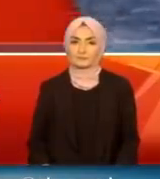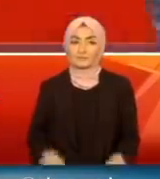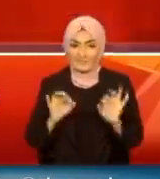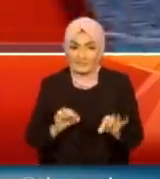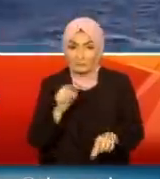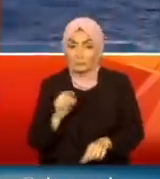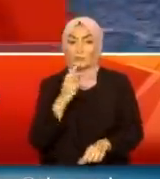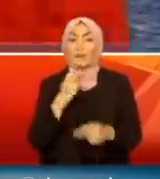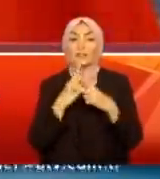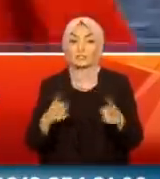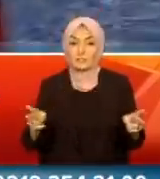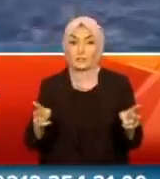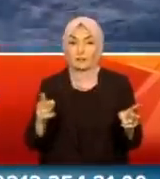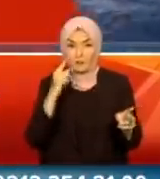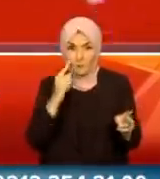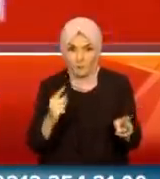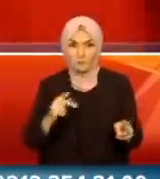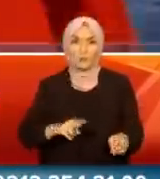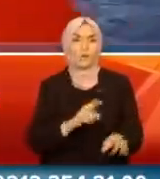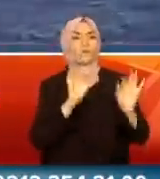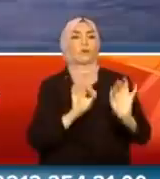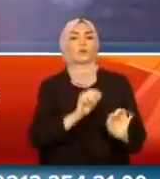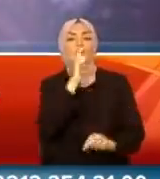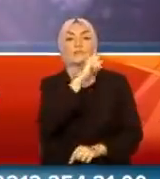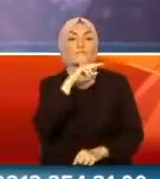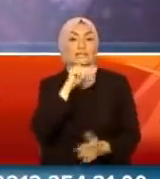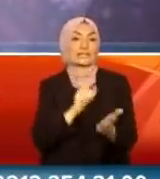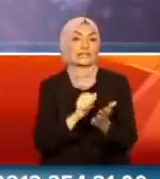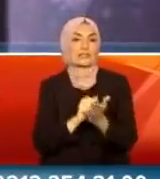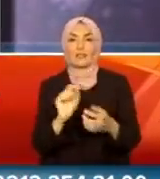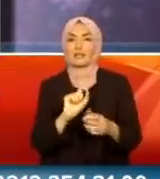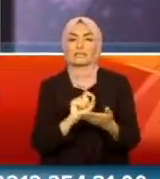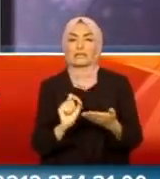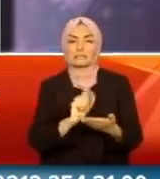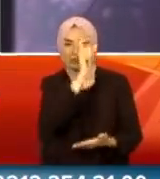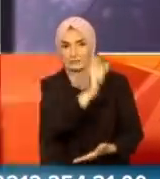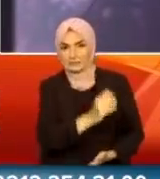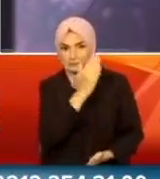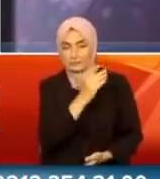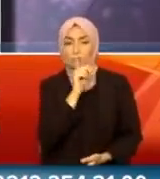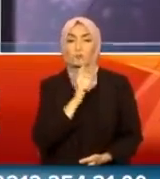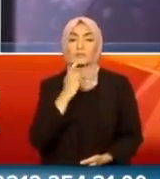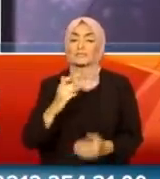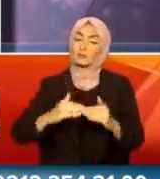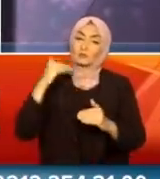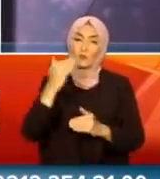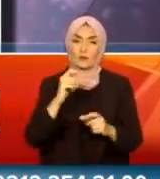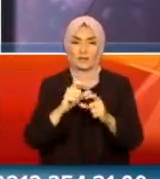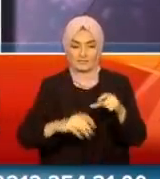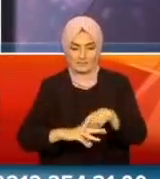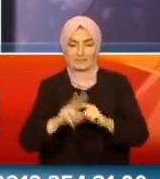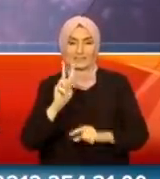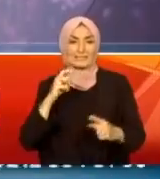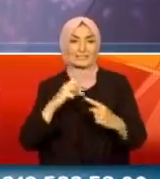İşte bu açıklamadan yola çıktı Fransız Le Monde gazetesi yazarları. 100 yıl sonra Sevr'in intikamı başlığını attıkları